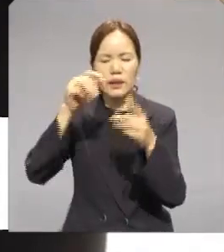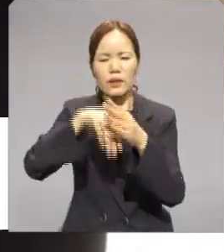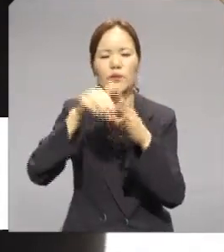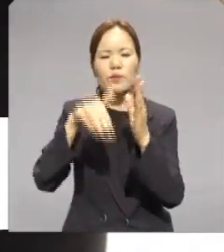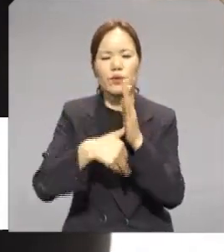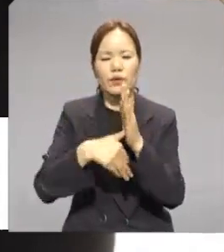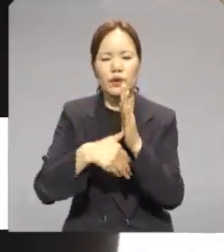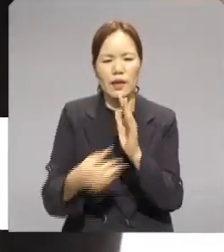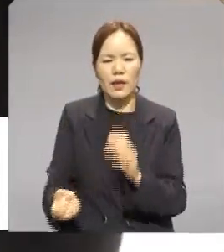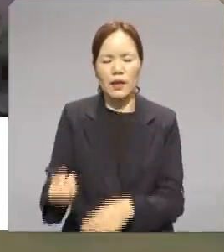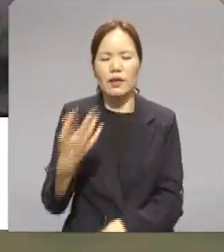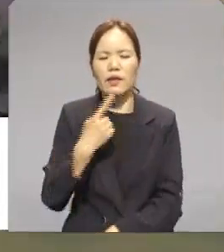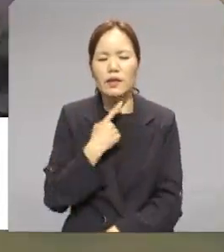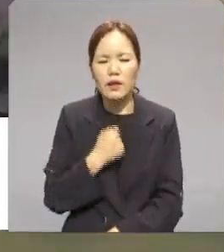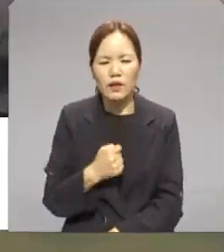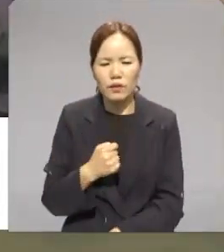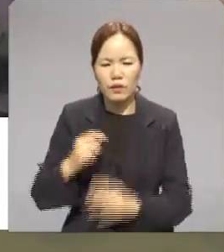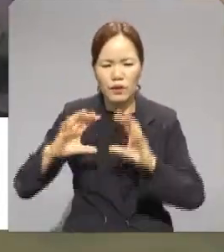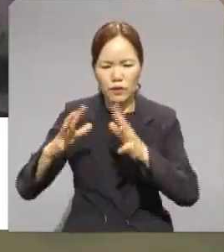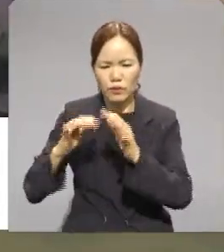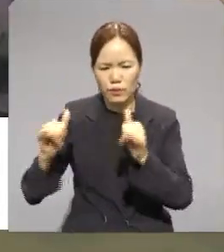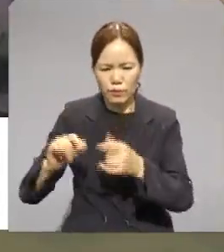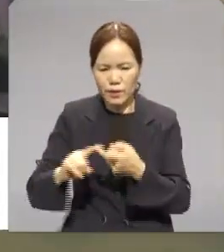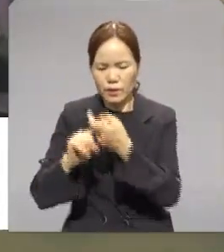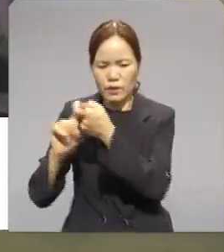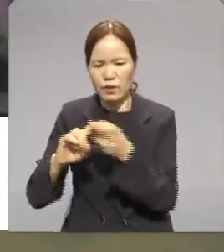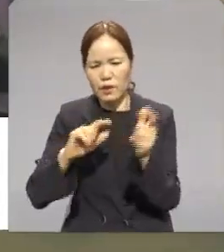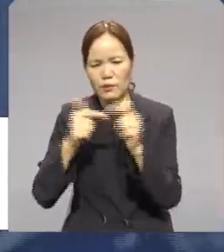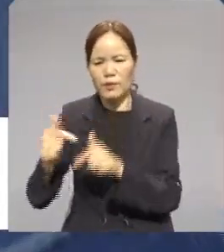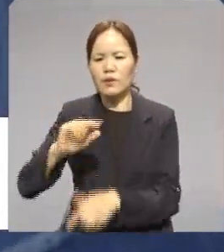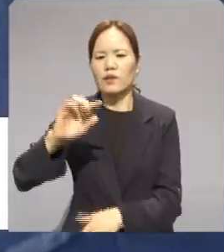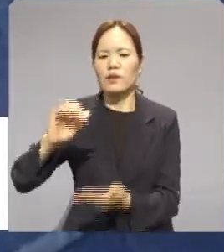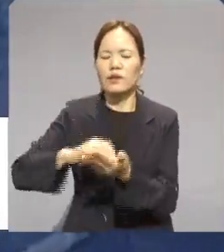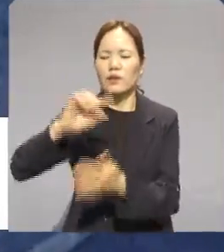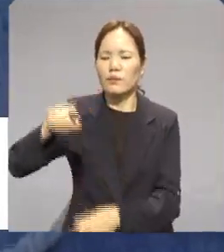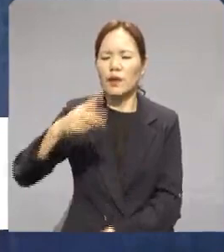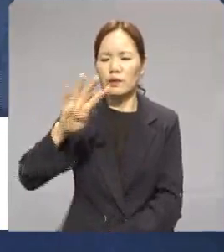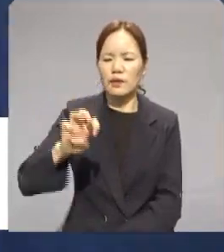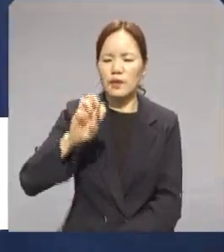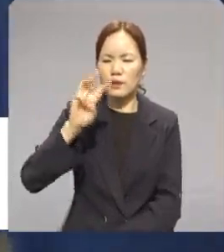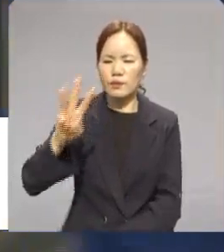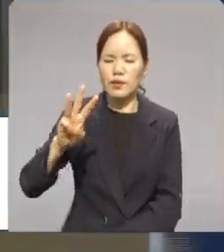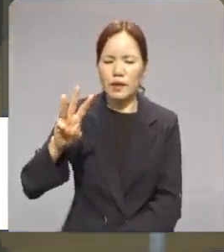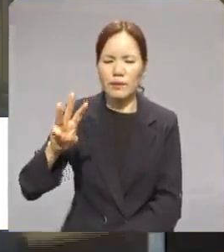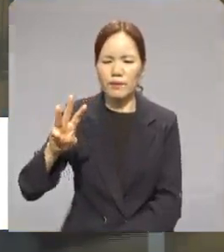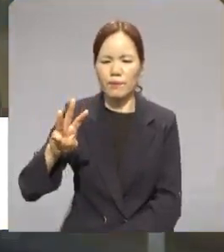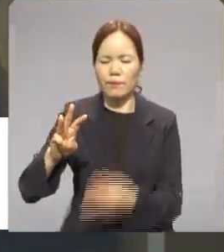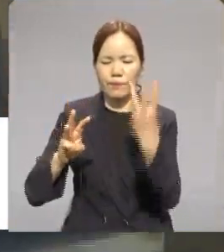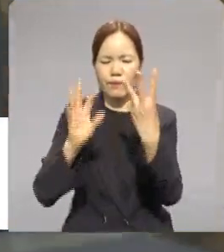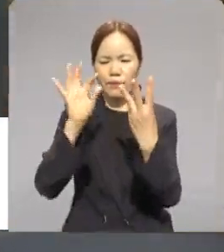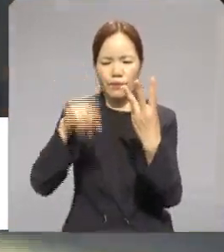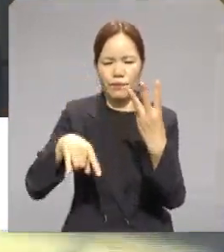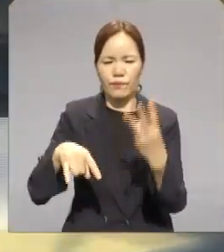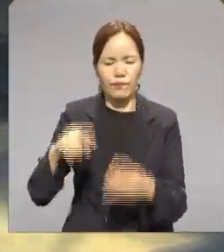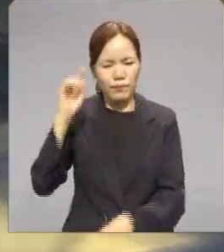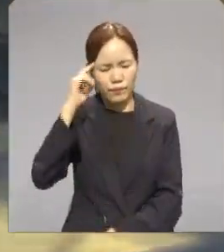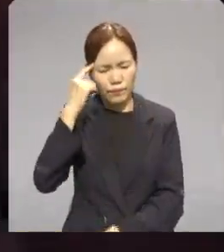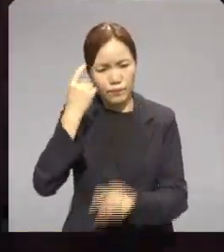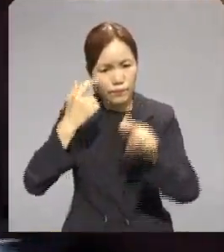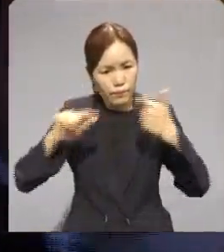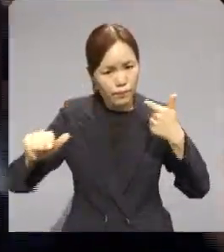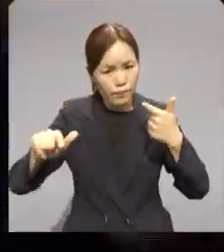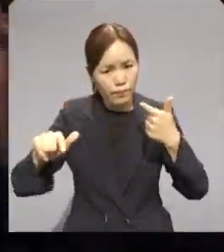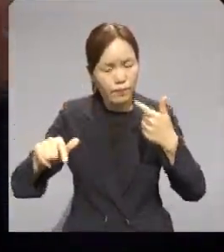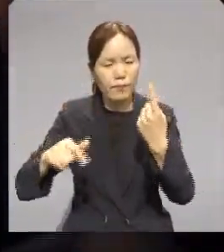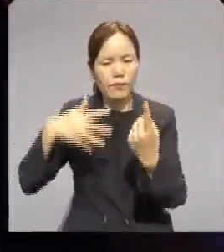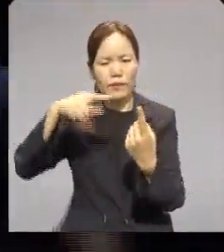극우 국민연합 RN과 그 연대 세력은 143석에 그쳐 3위로 밀려났습니다. 예상과 다른 결과는